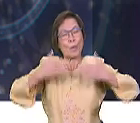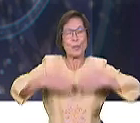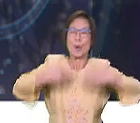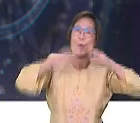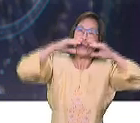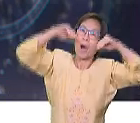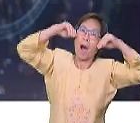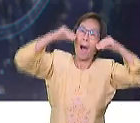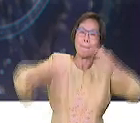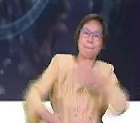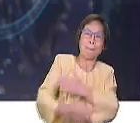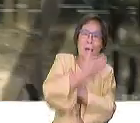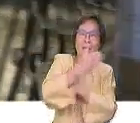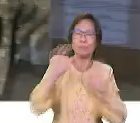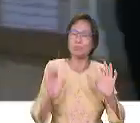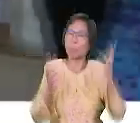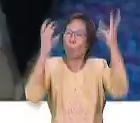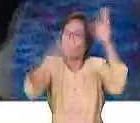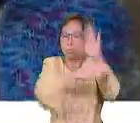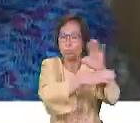Adha. Kumpulan sasar.